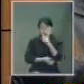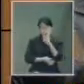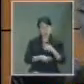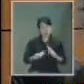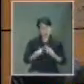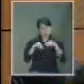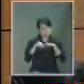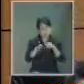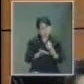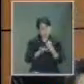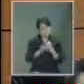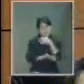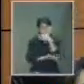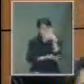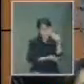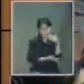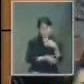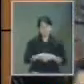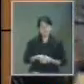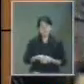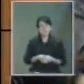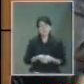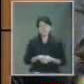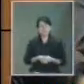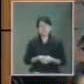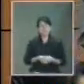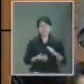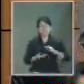ท่านครับเปิดอีกฉบับนึงสิครับท่านเจ้าหน้าที่ครับ